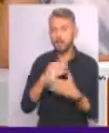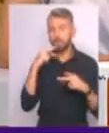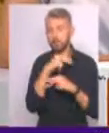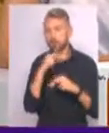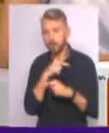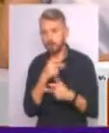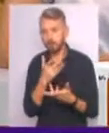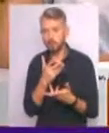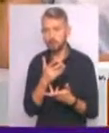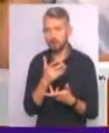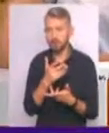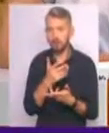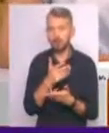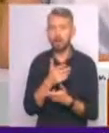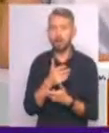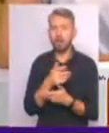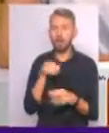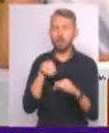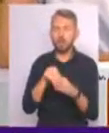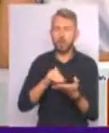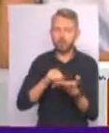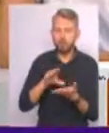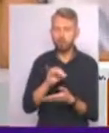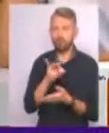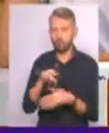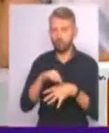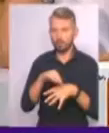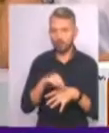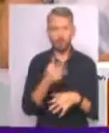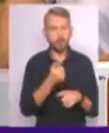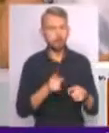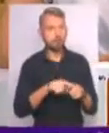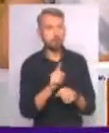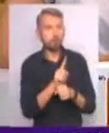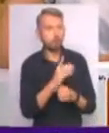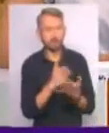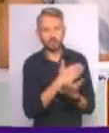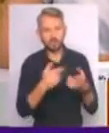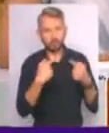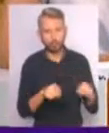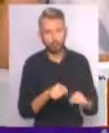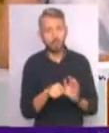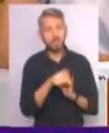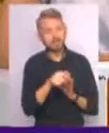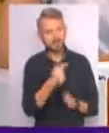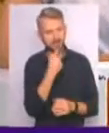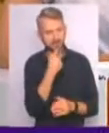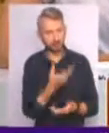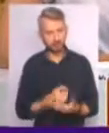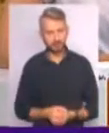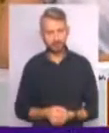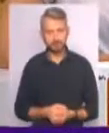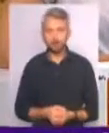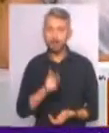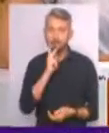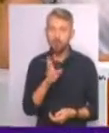чи менш токсичними, якраз накопичуються в жировій тканині. Поэтому дози совершенно дози інші і з ними складніше. Ну,